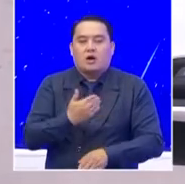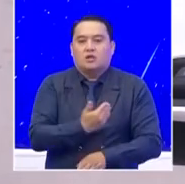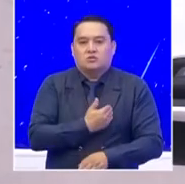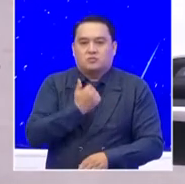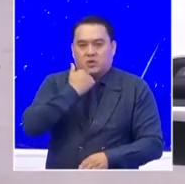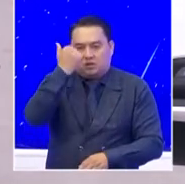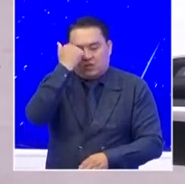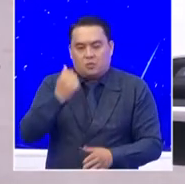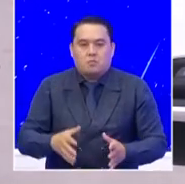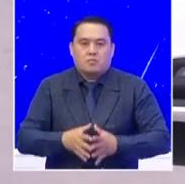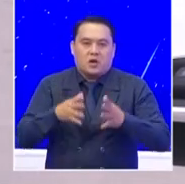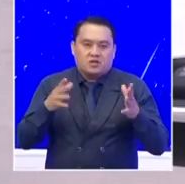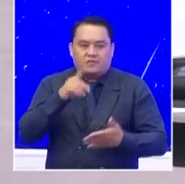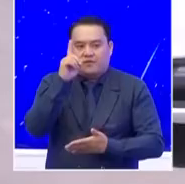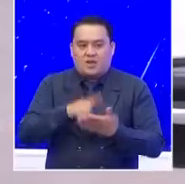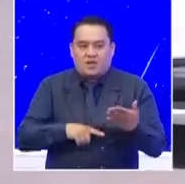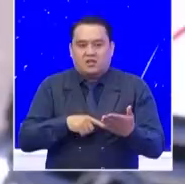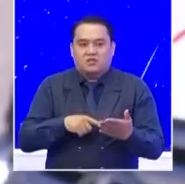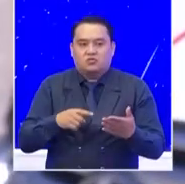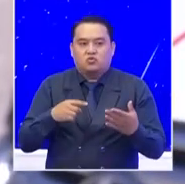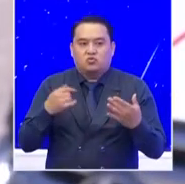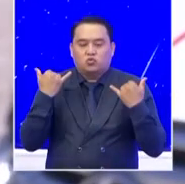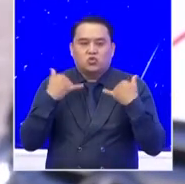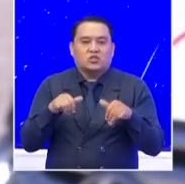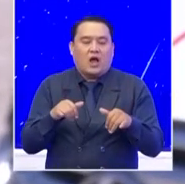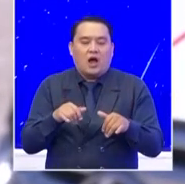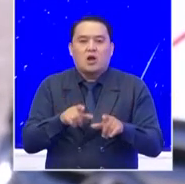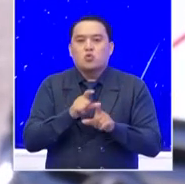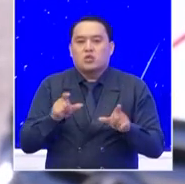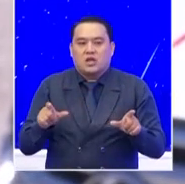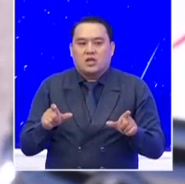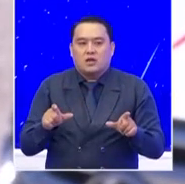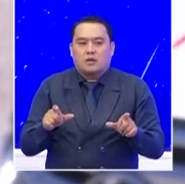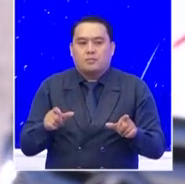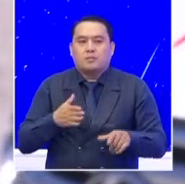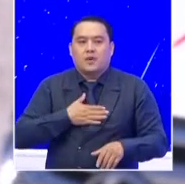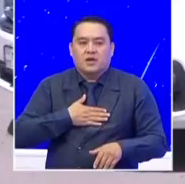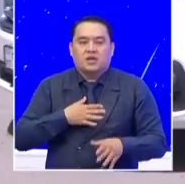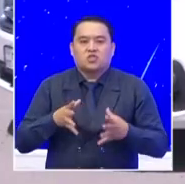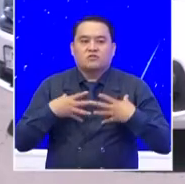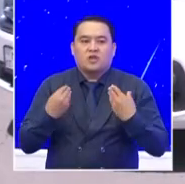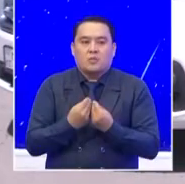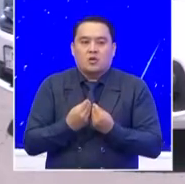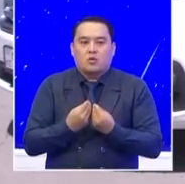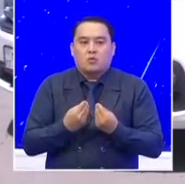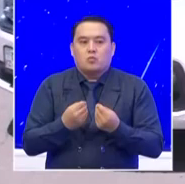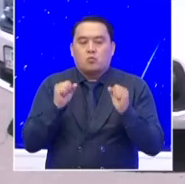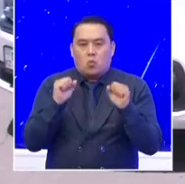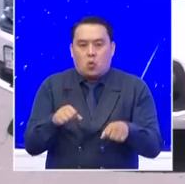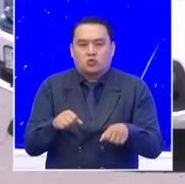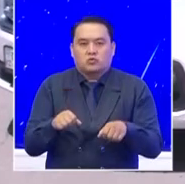всем сказать, что здесь надо верить в чудеса, надо верить в людей. Вот. Теперь мы, наша семья теперь полноценно